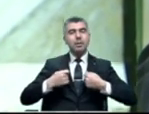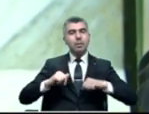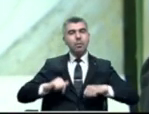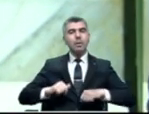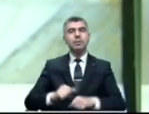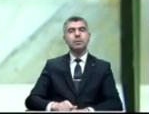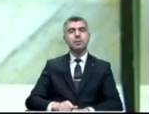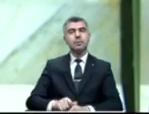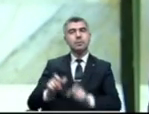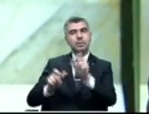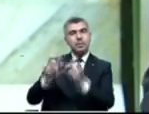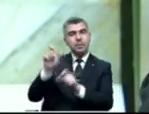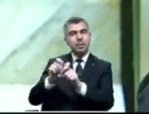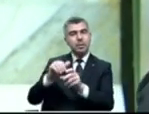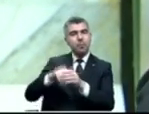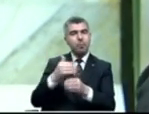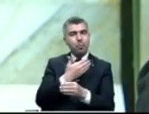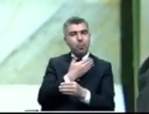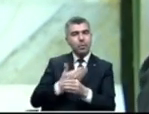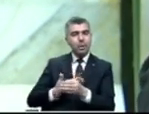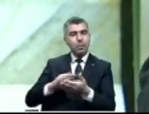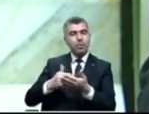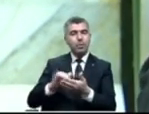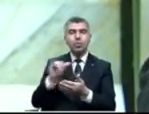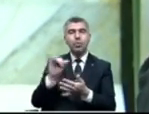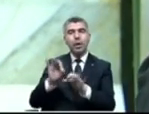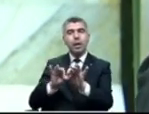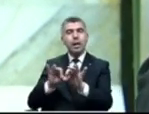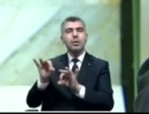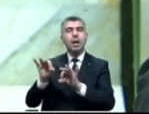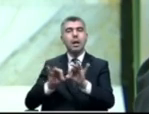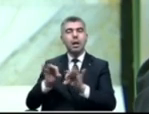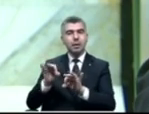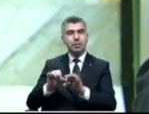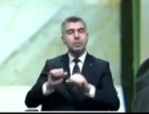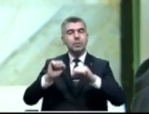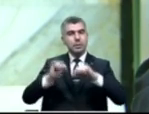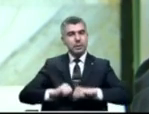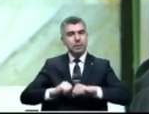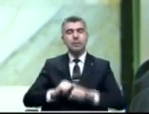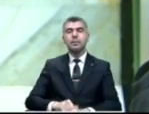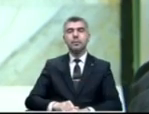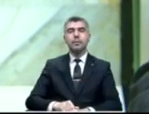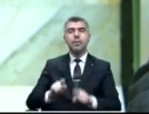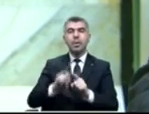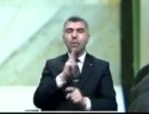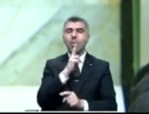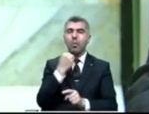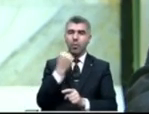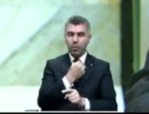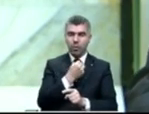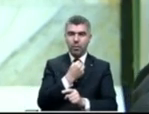الوزيرة، سيد الوزير، الأخوات والإخوة، ما هي الإجراءات التي تقوم بها